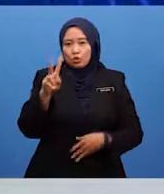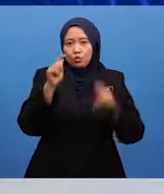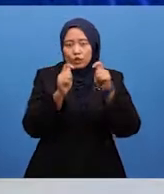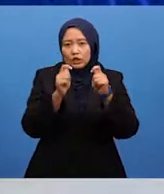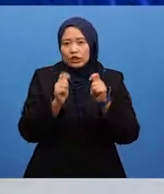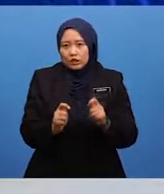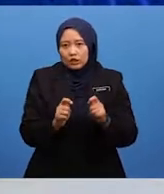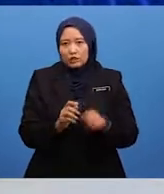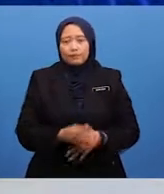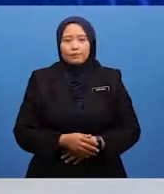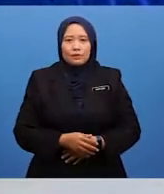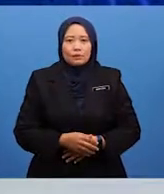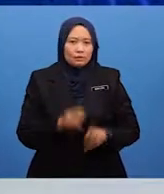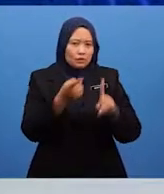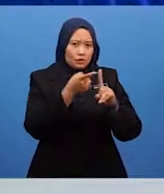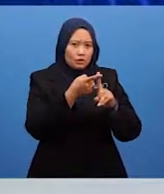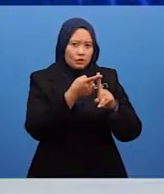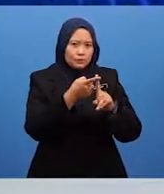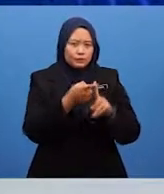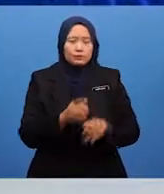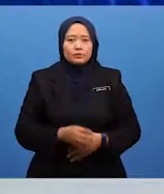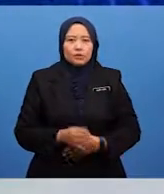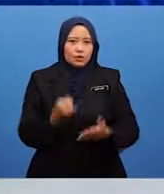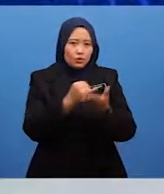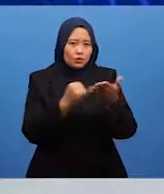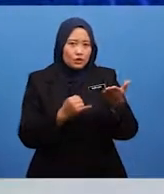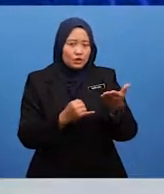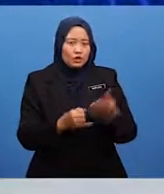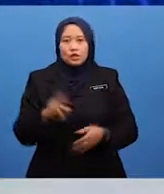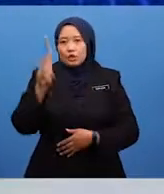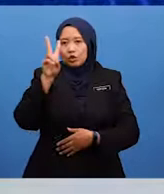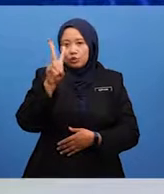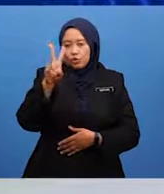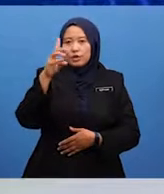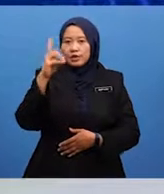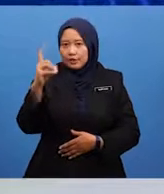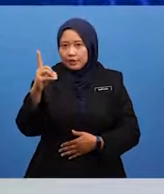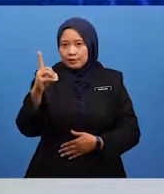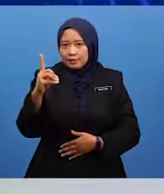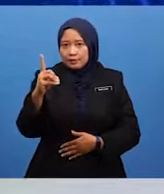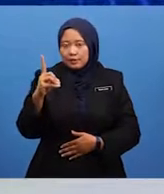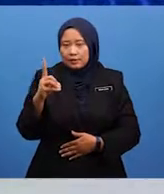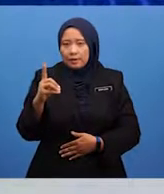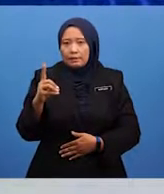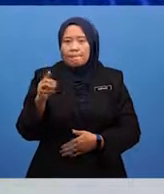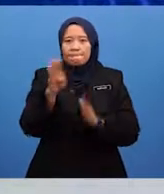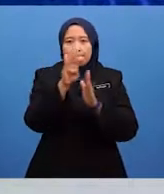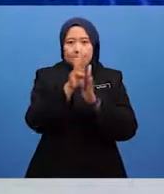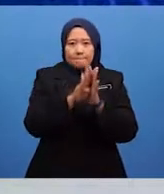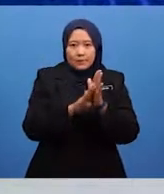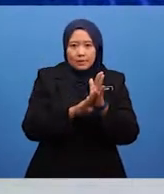lukisan teknik yang dilukis secara dua dimensi berskala